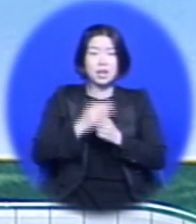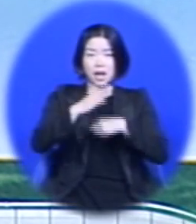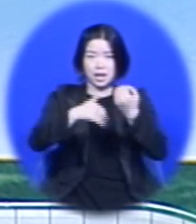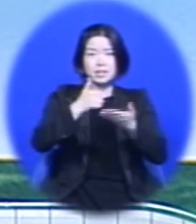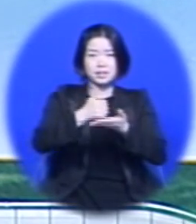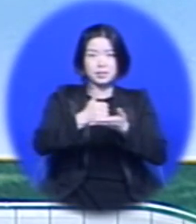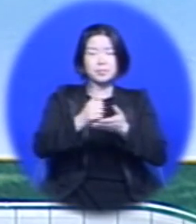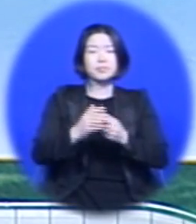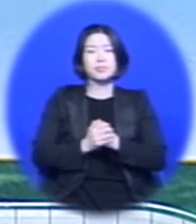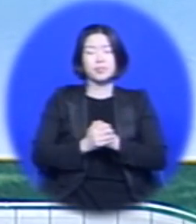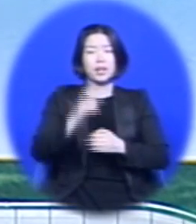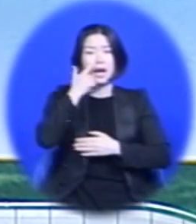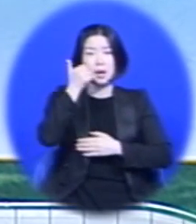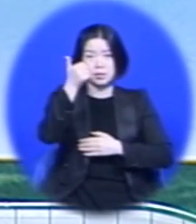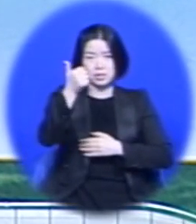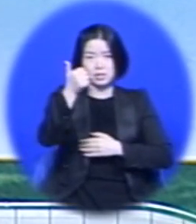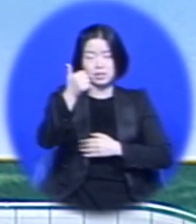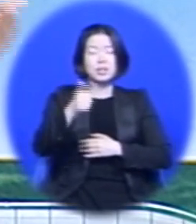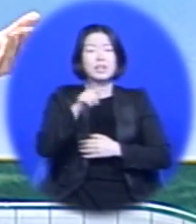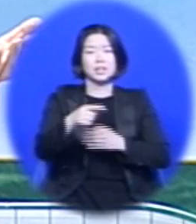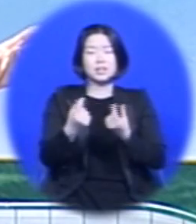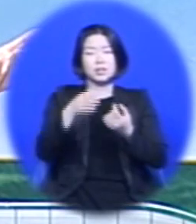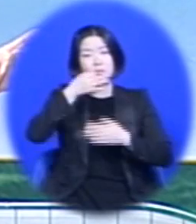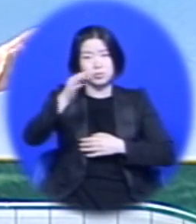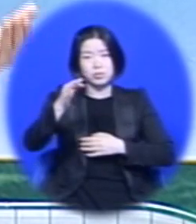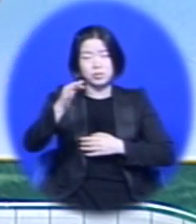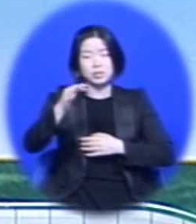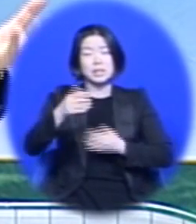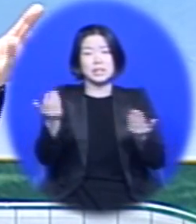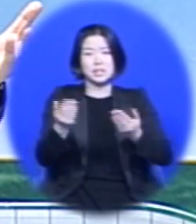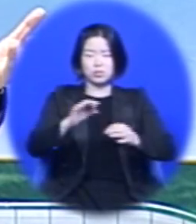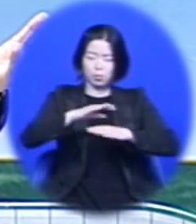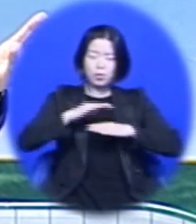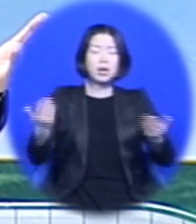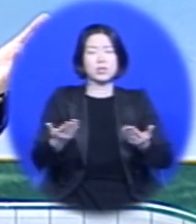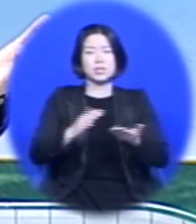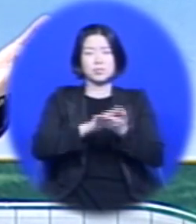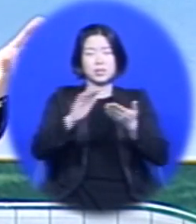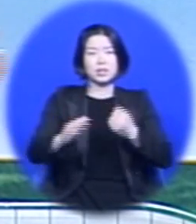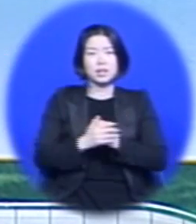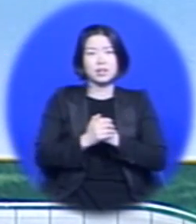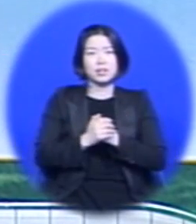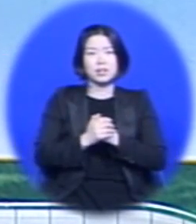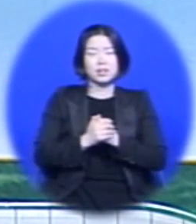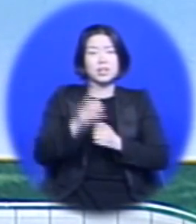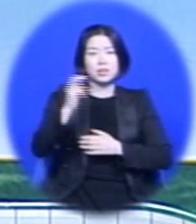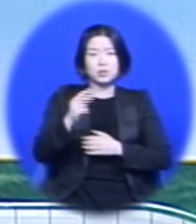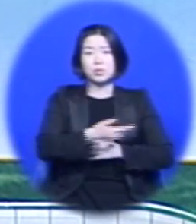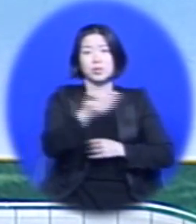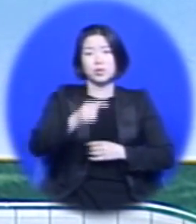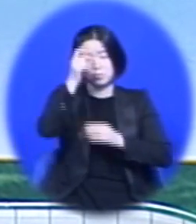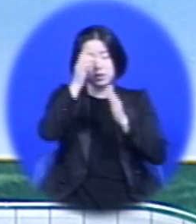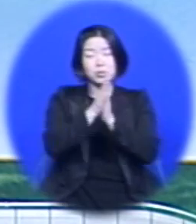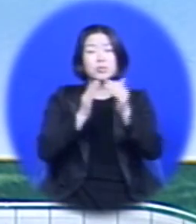하나님, 아버지 이렇게 부르는 것은 놀라운 일입니다. 이건 놀라운 일이에요. 그리고 여러분